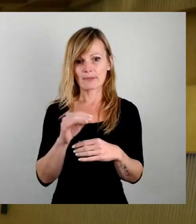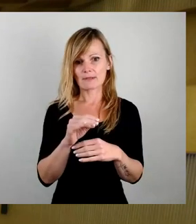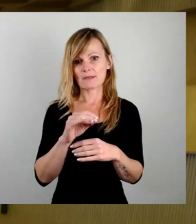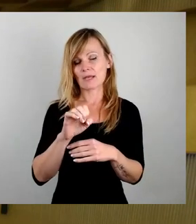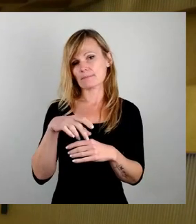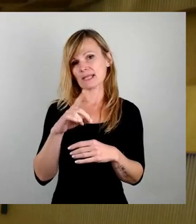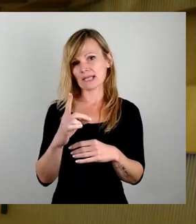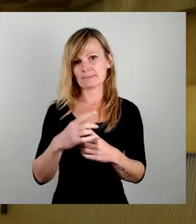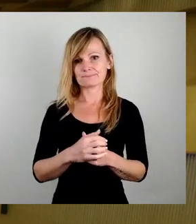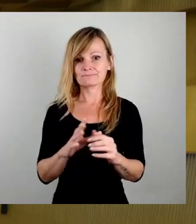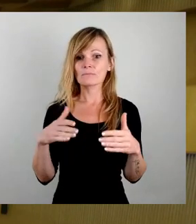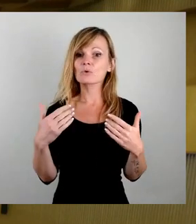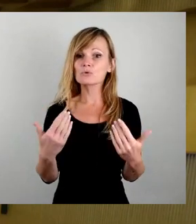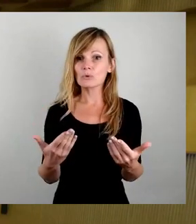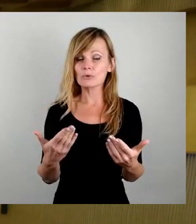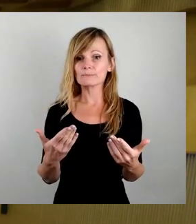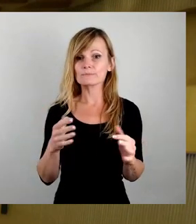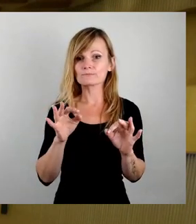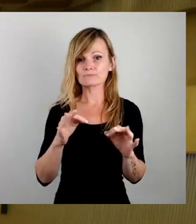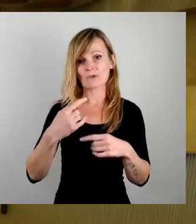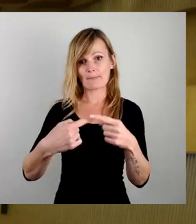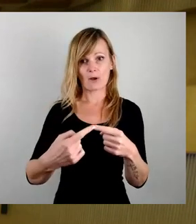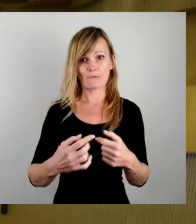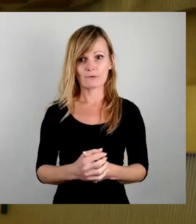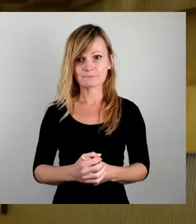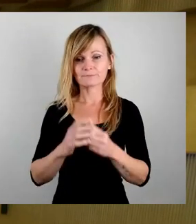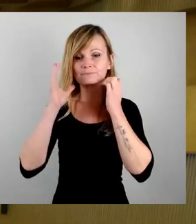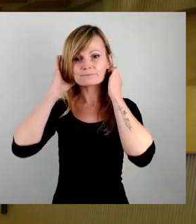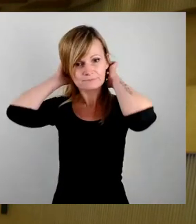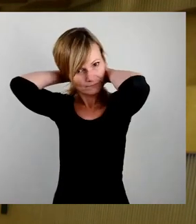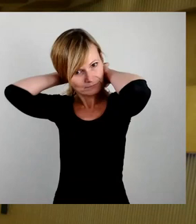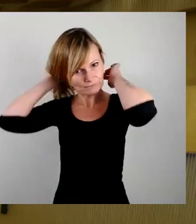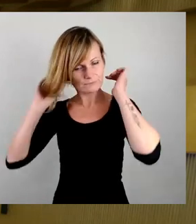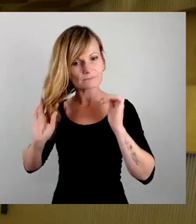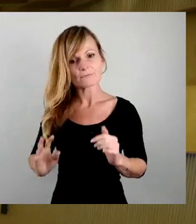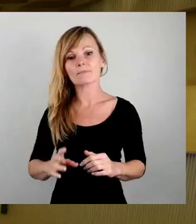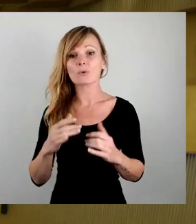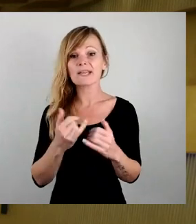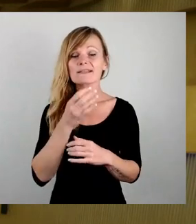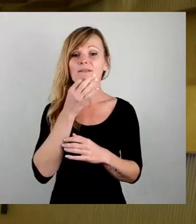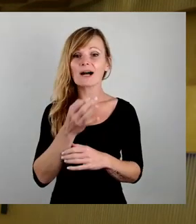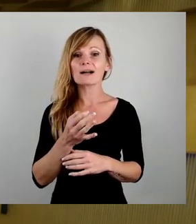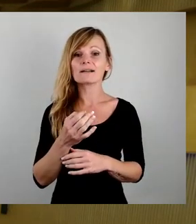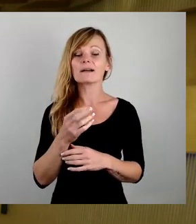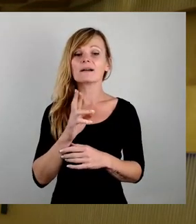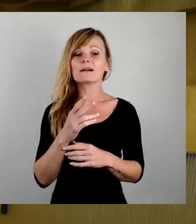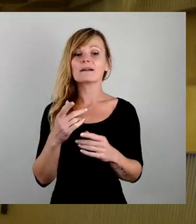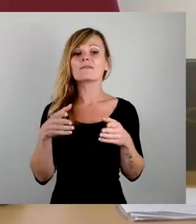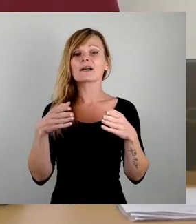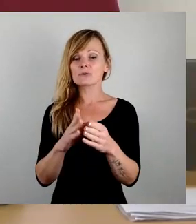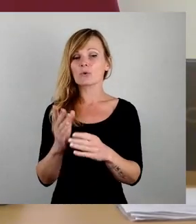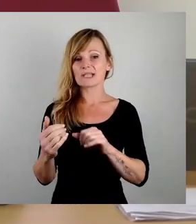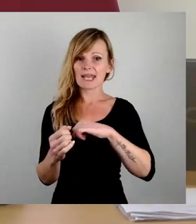So zum Vorgehen. Und insofern darf ich jetzt fragen, Fraktion Die Linke, Herr Mattis zur